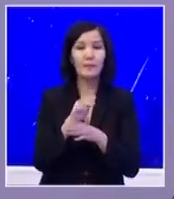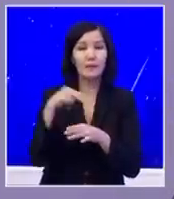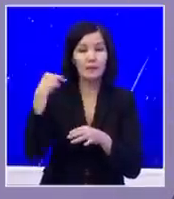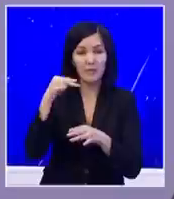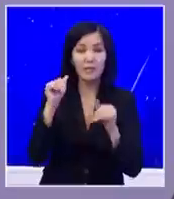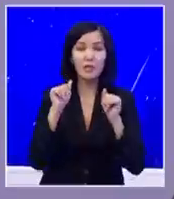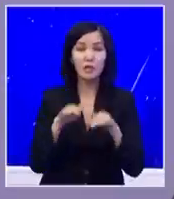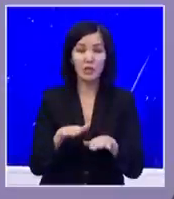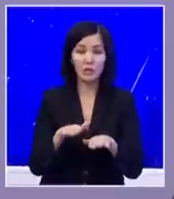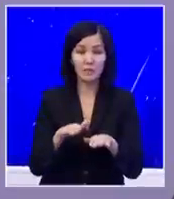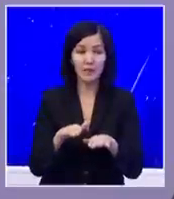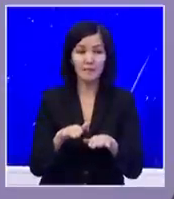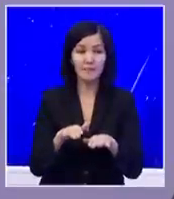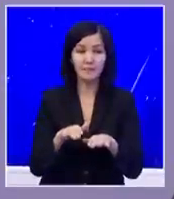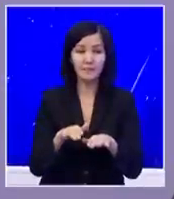президенттің шешімімен